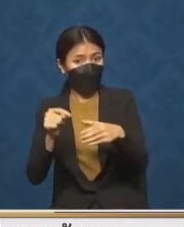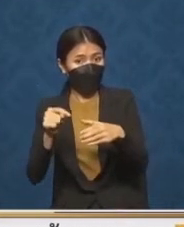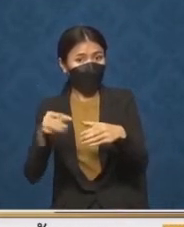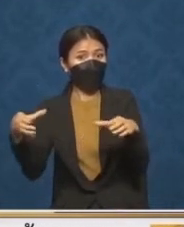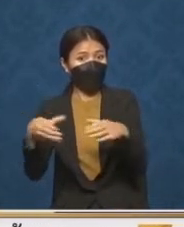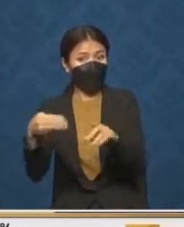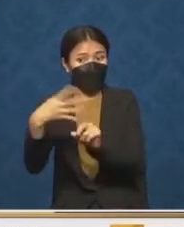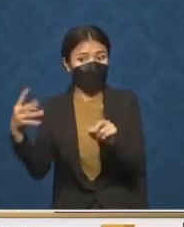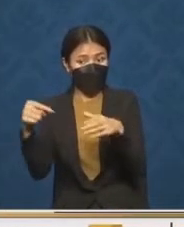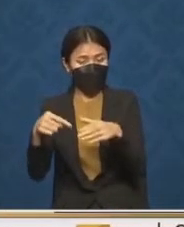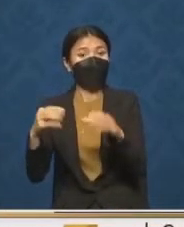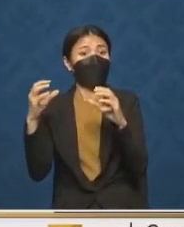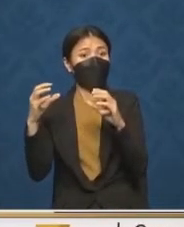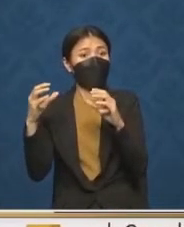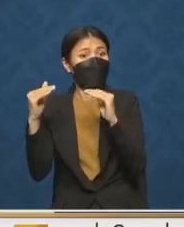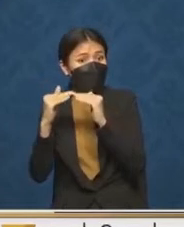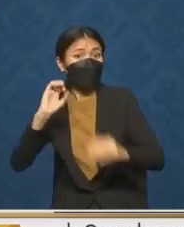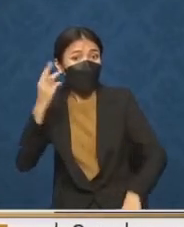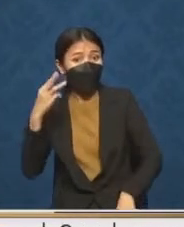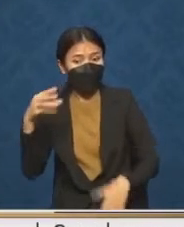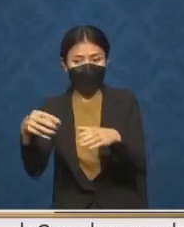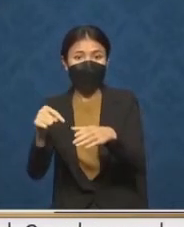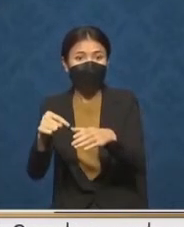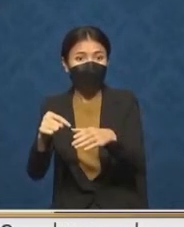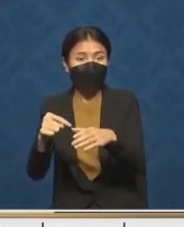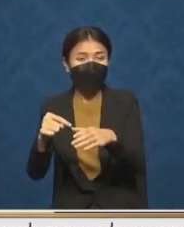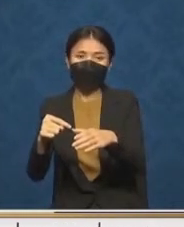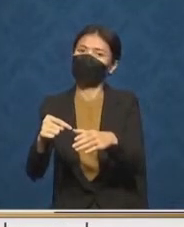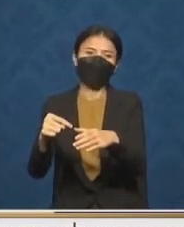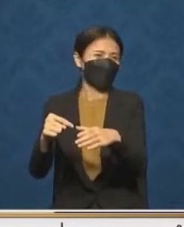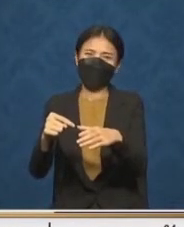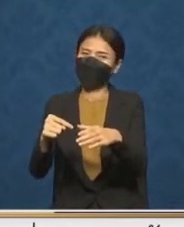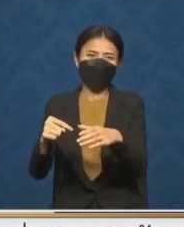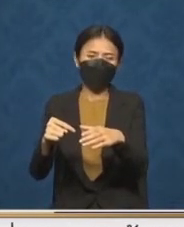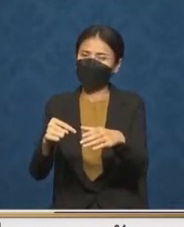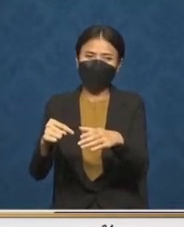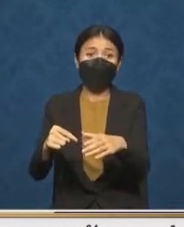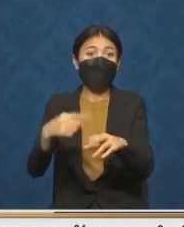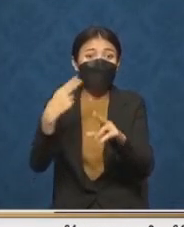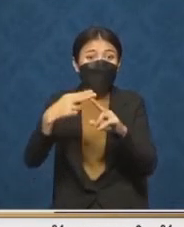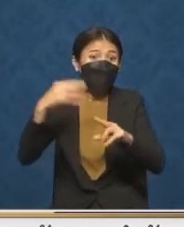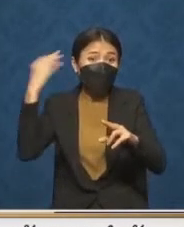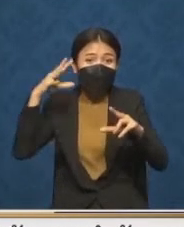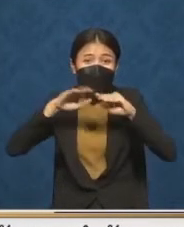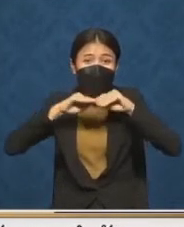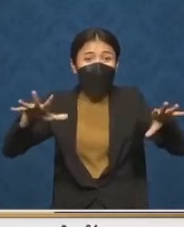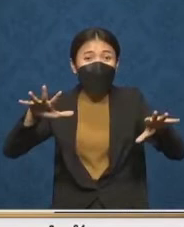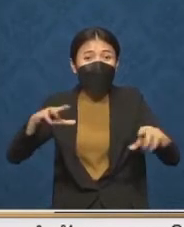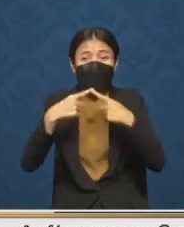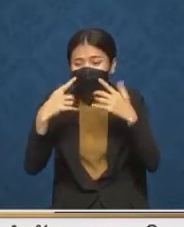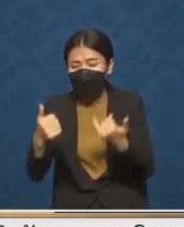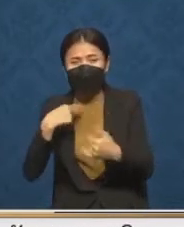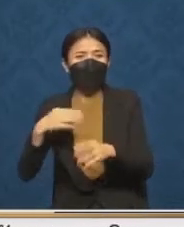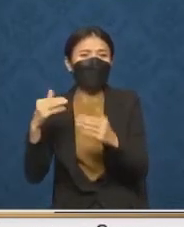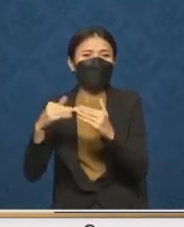ได้รับตามกฎหมายนั้นกลับสวนทางกับภาพลักษณ์ที่เราสื่อออกไปหลายๆคนอาจคิดว่าการผ่าน